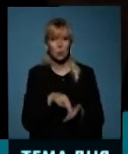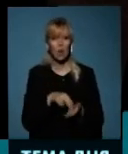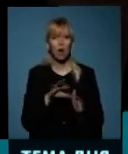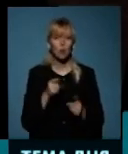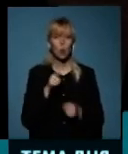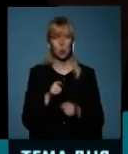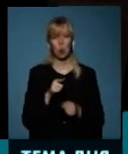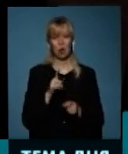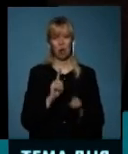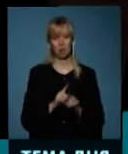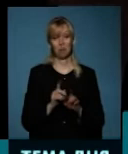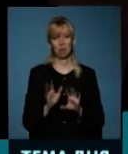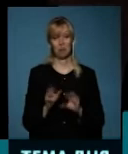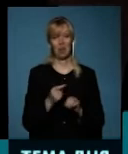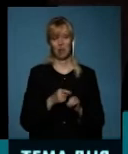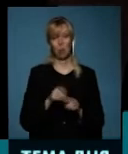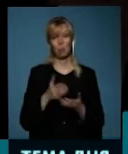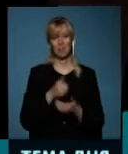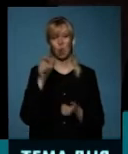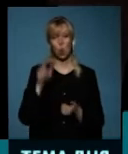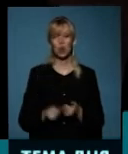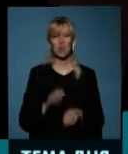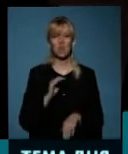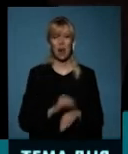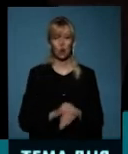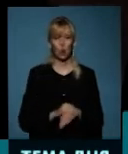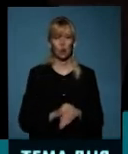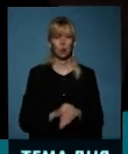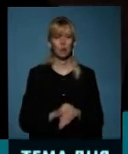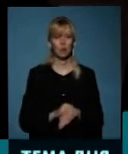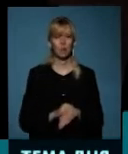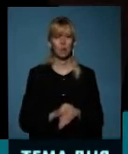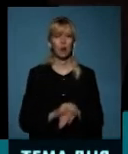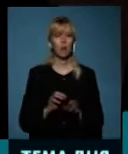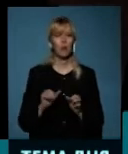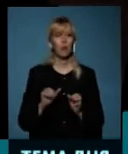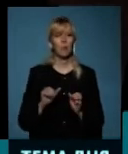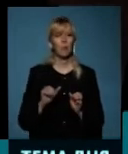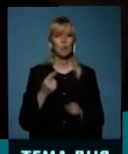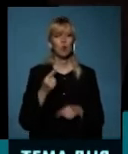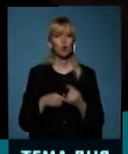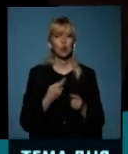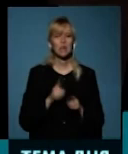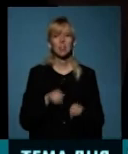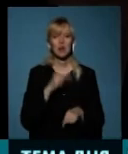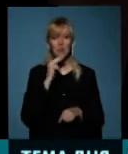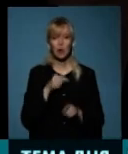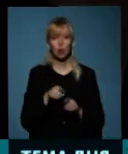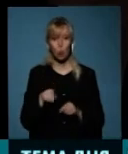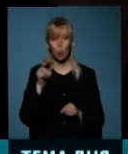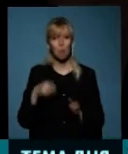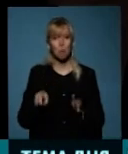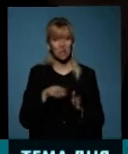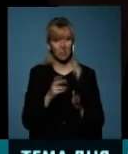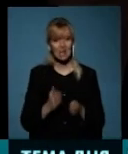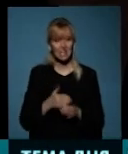нього пройде. Це в нього людський фактор. Але в першу чергу також це вина і того пасажира,